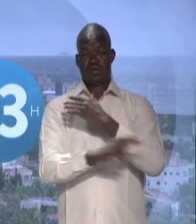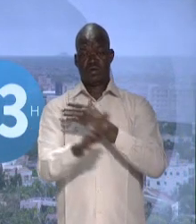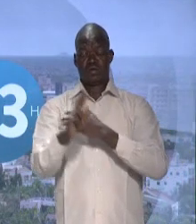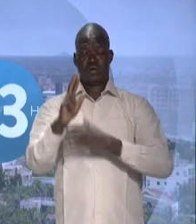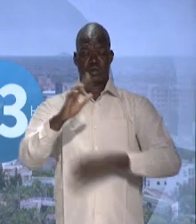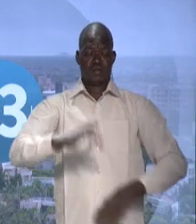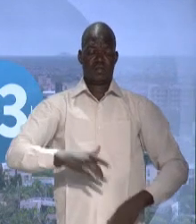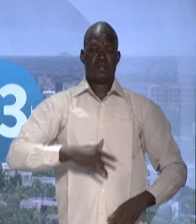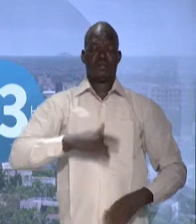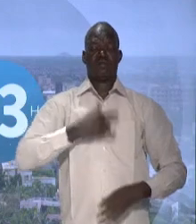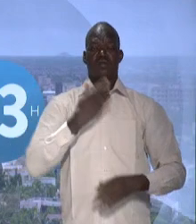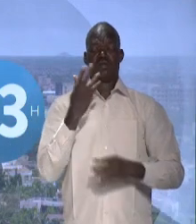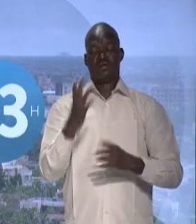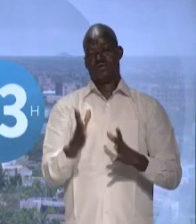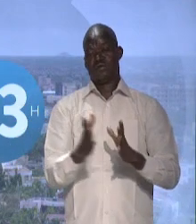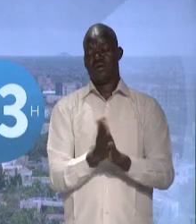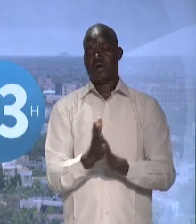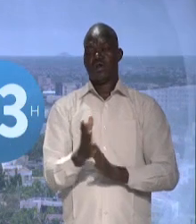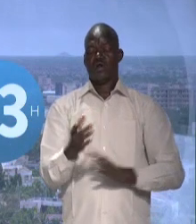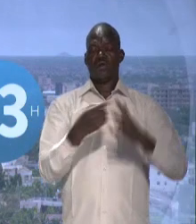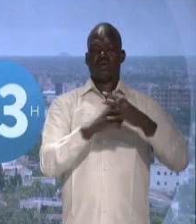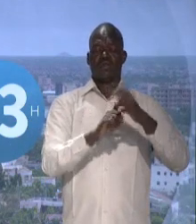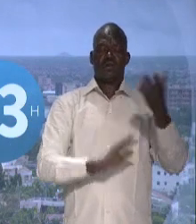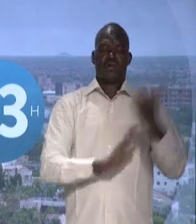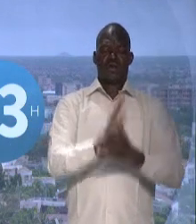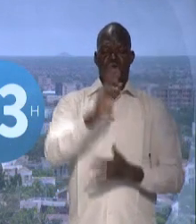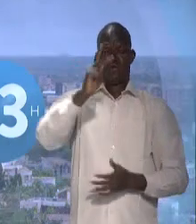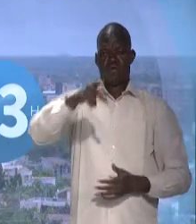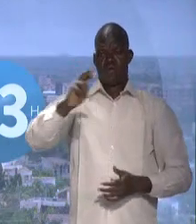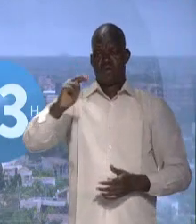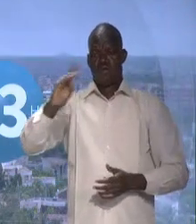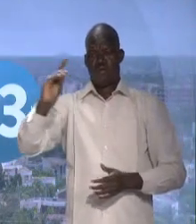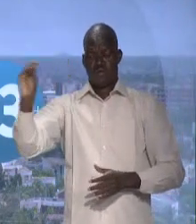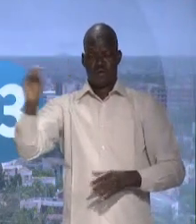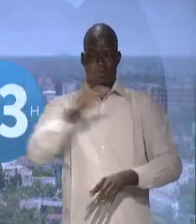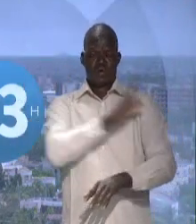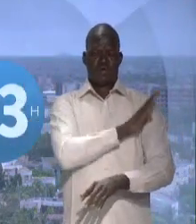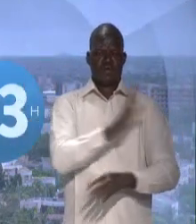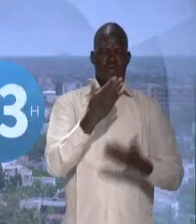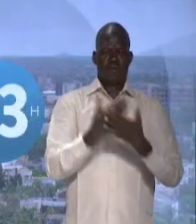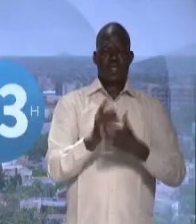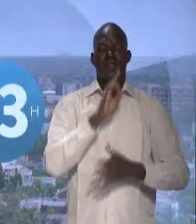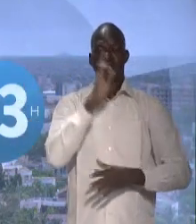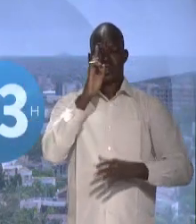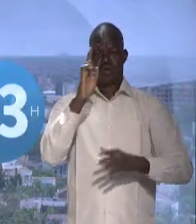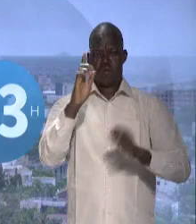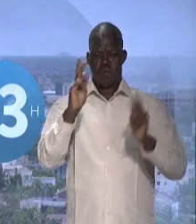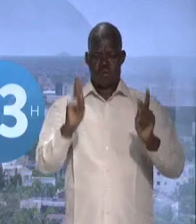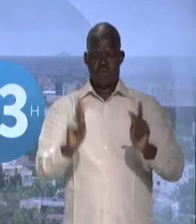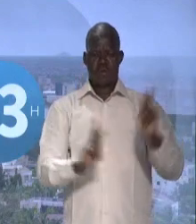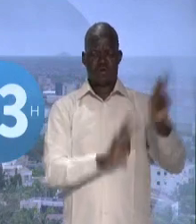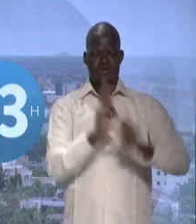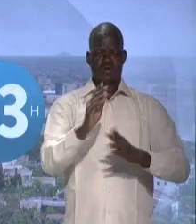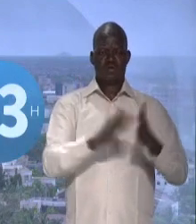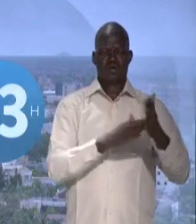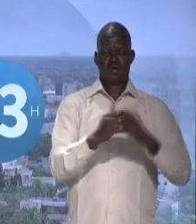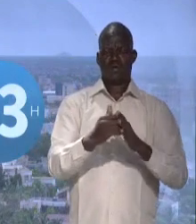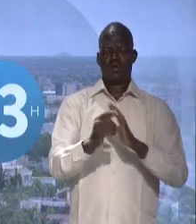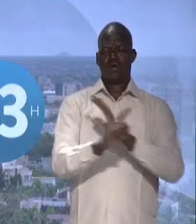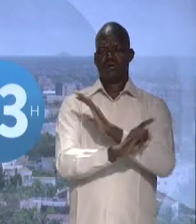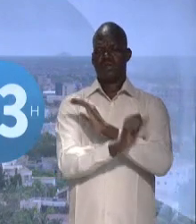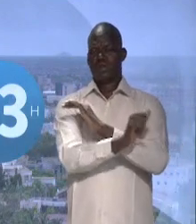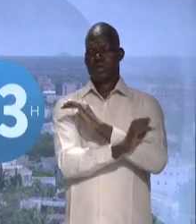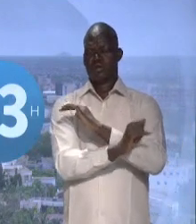stabilisation. Projet porté par le PNUD en vue de renforcer le bien-être des populations vulnérables. Gourssi et Yako sont les